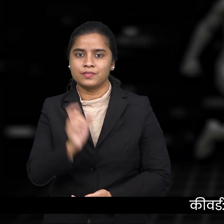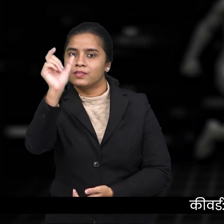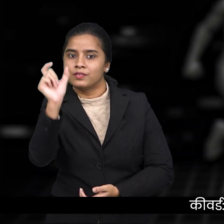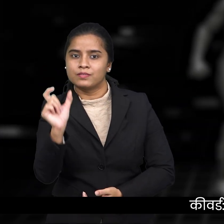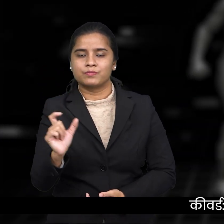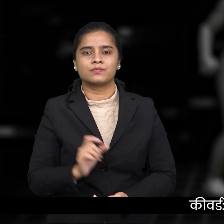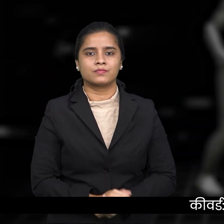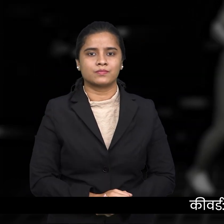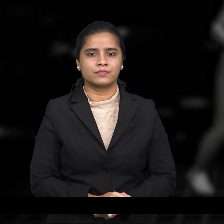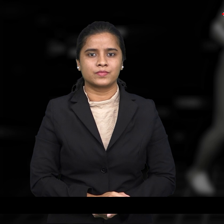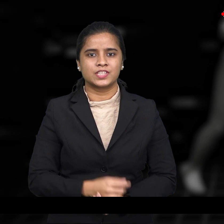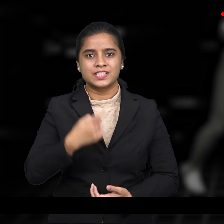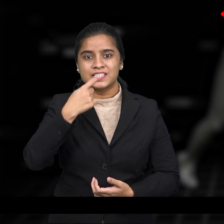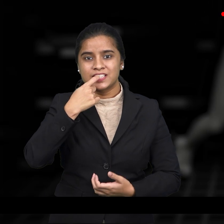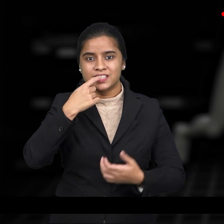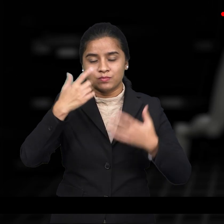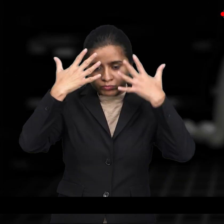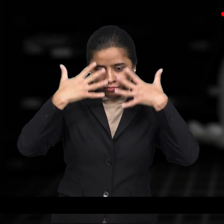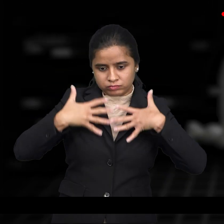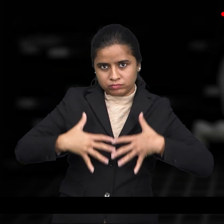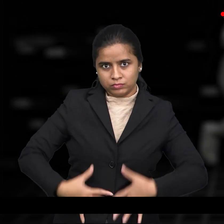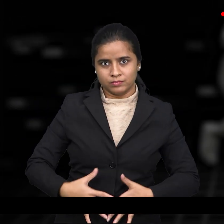अतिमहत्त्वाचे शब्द: सांगाडा,